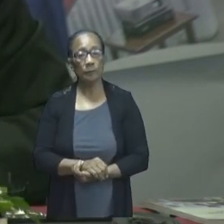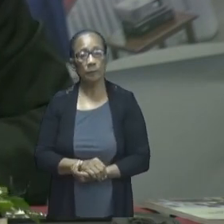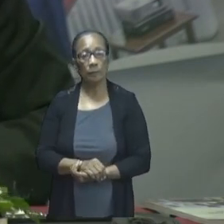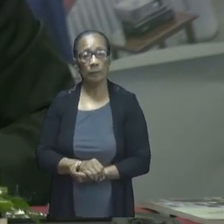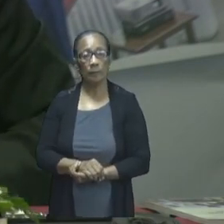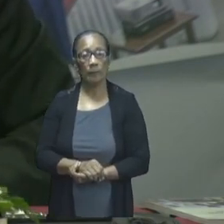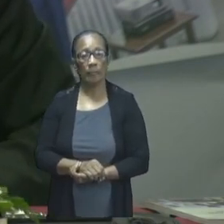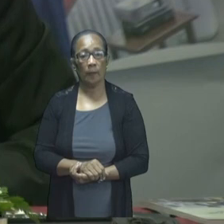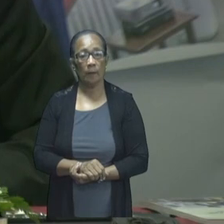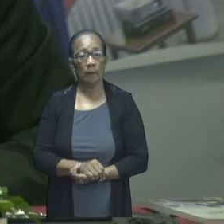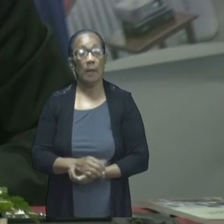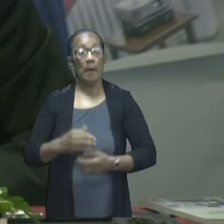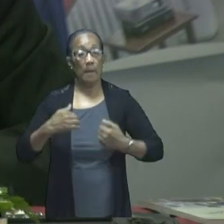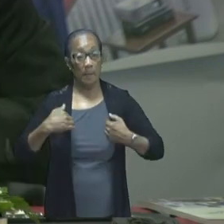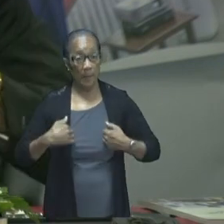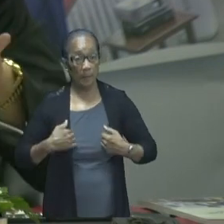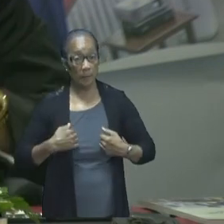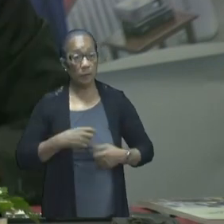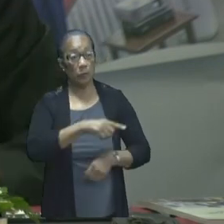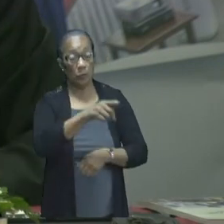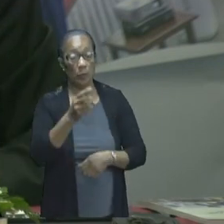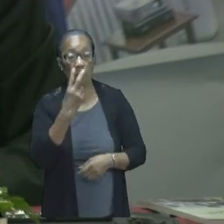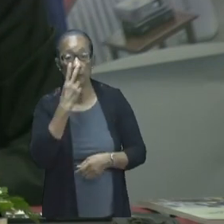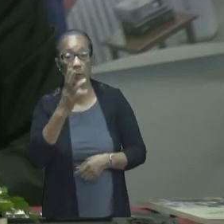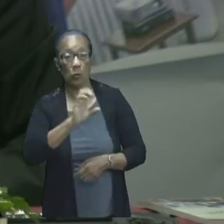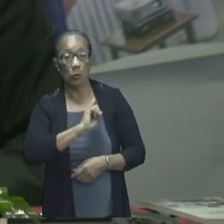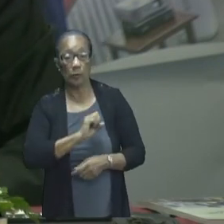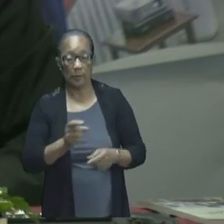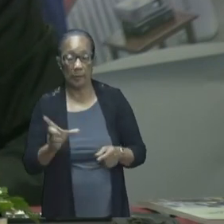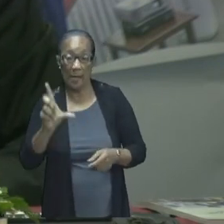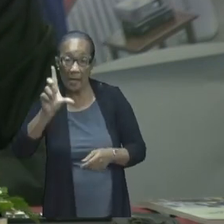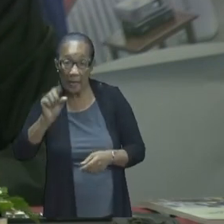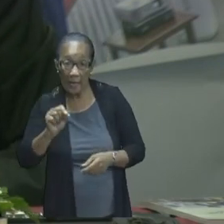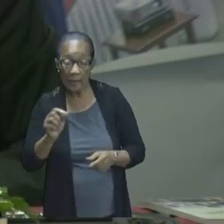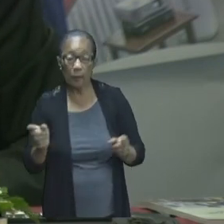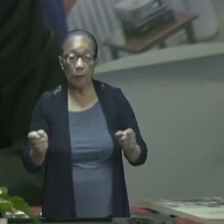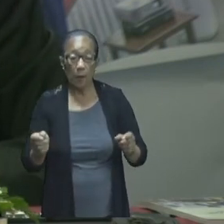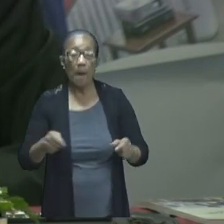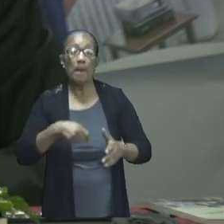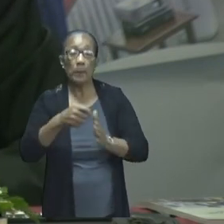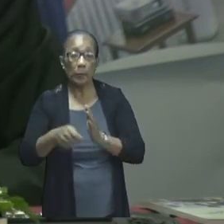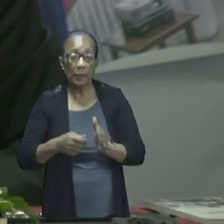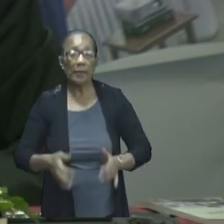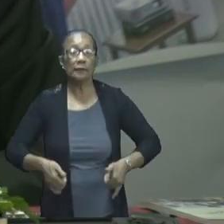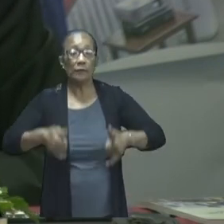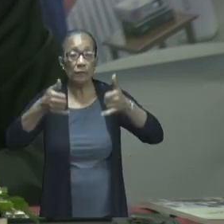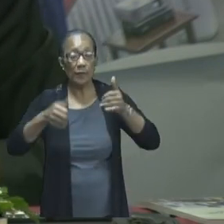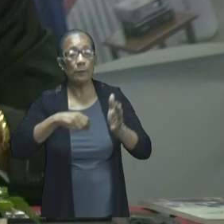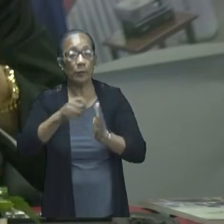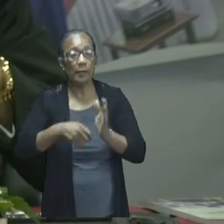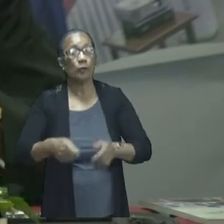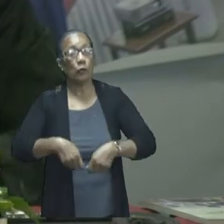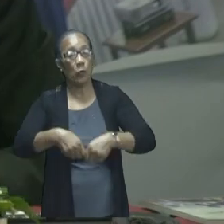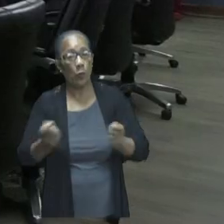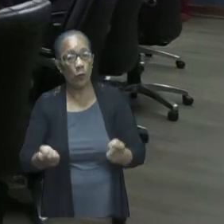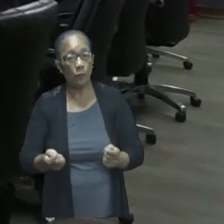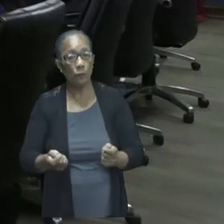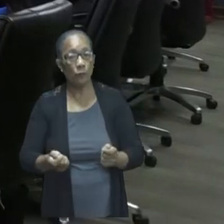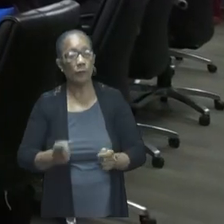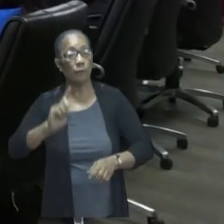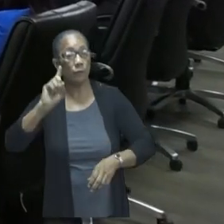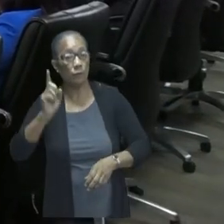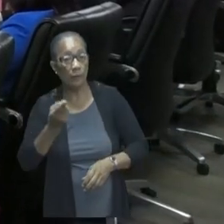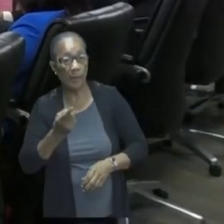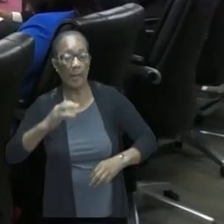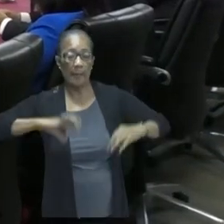bij de mens u merkt ook namelijk voor wat betreft de kleine projecten dat we de laatste tijd veel projecten uitvoeren met name via ministerie van